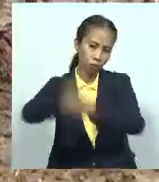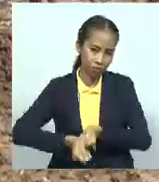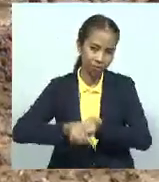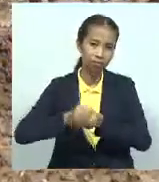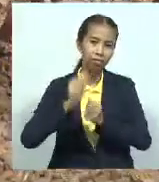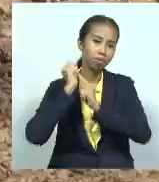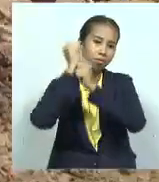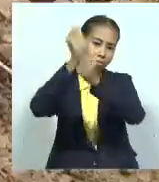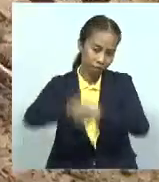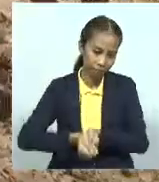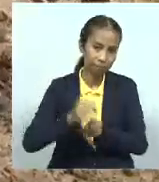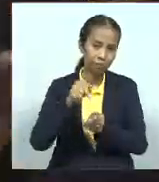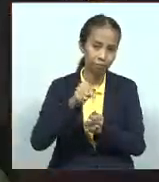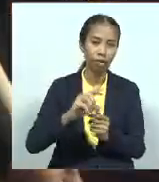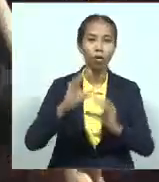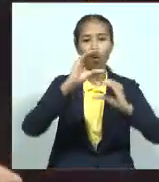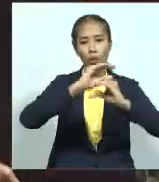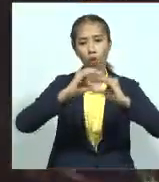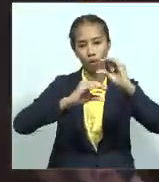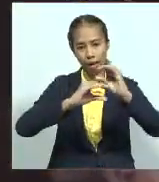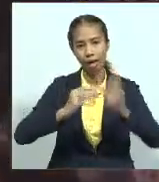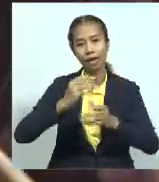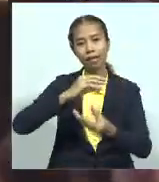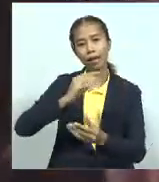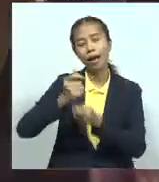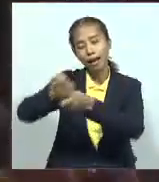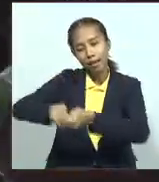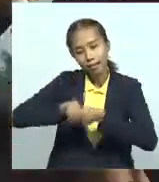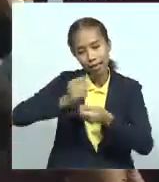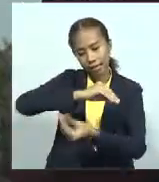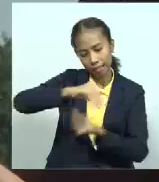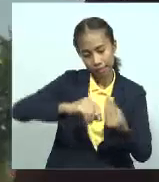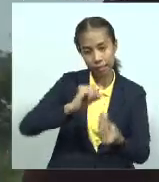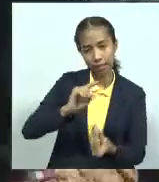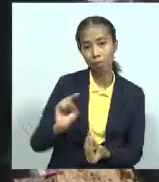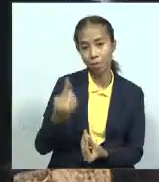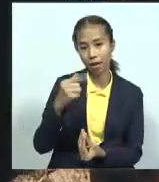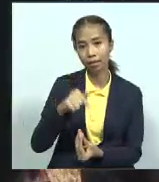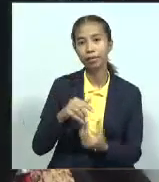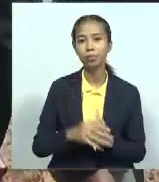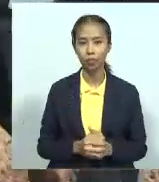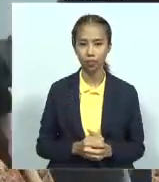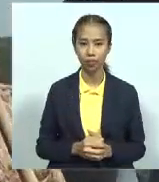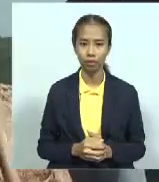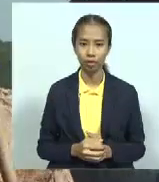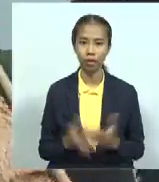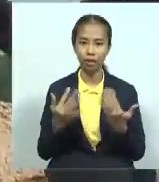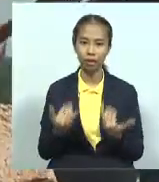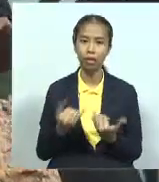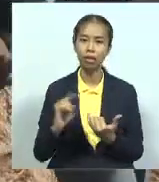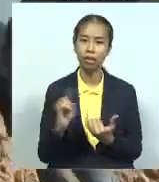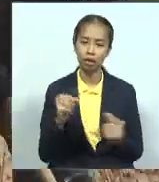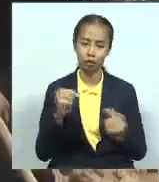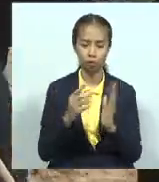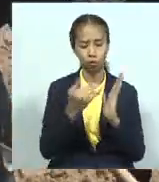เอาแรงภายใต้โครงการชลประทานเกษตรทฤษฎีใหม่ประยุกต์ระยะที่1โคกหนองนาโมเดลเขตพื้น